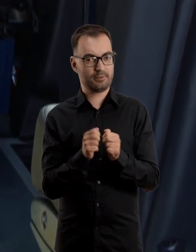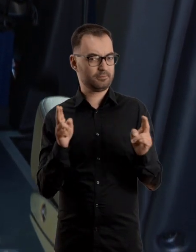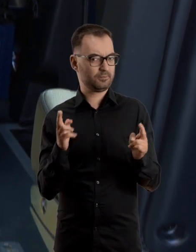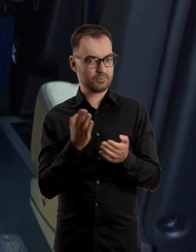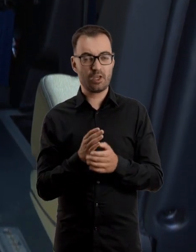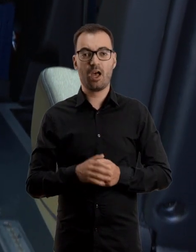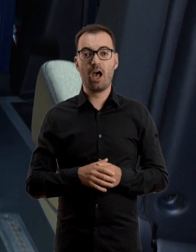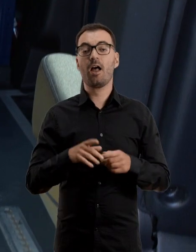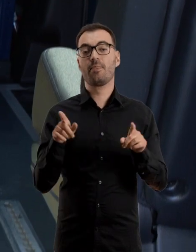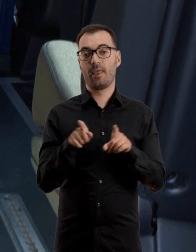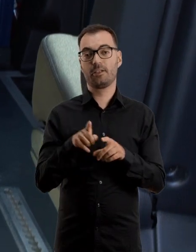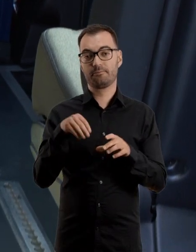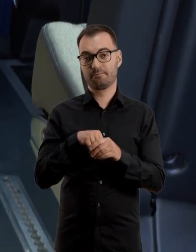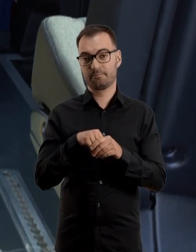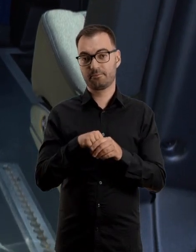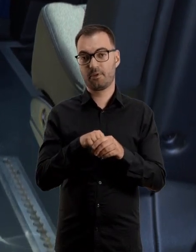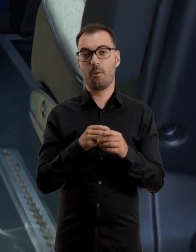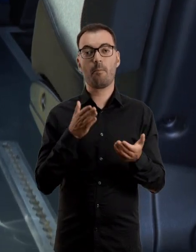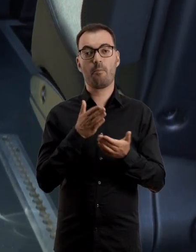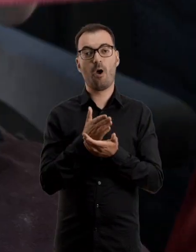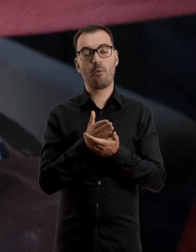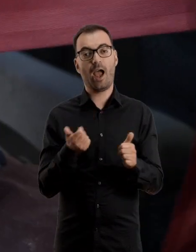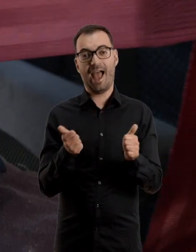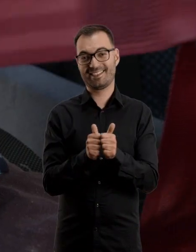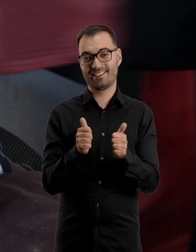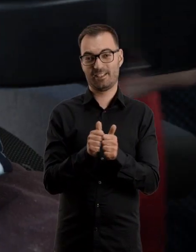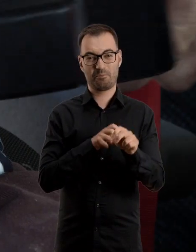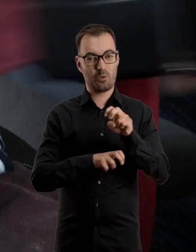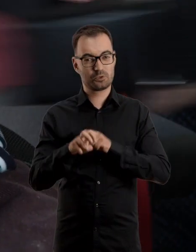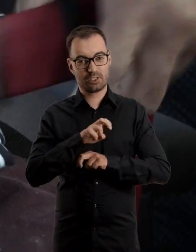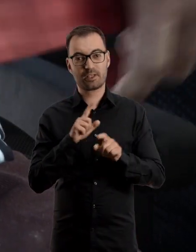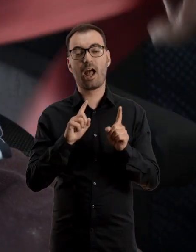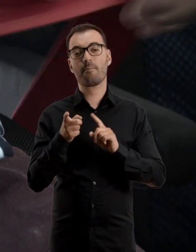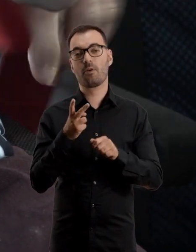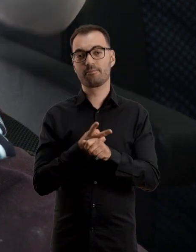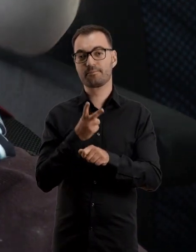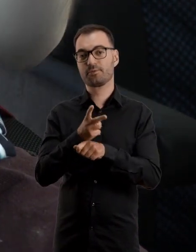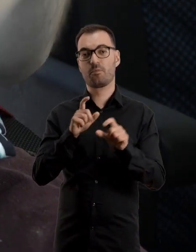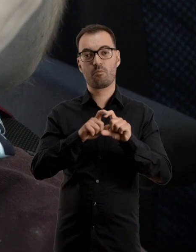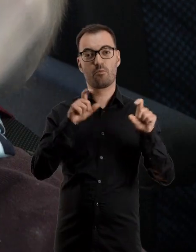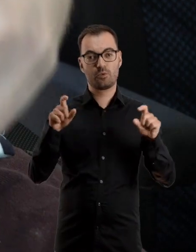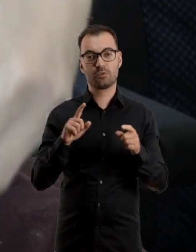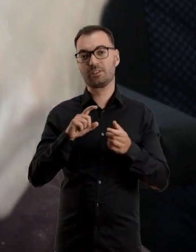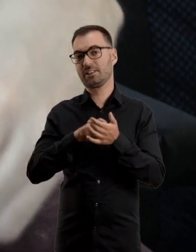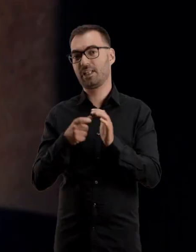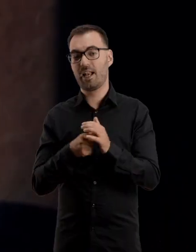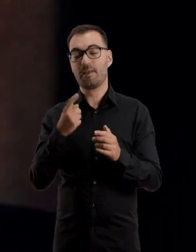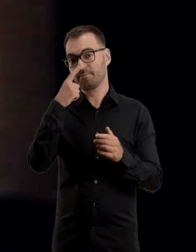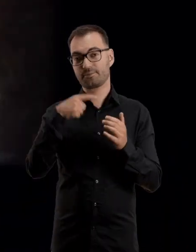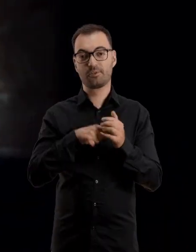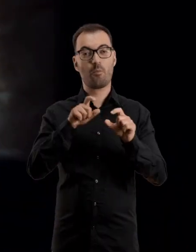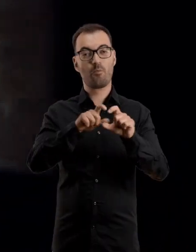zimowym, a także pomoc asystenta w przemieszczaniu się lub dostaniu się do budynków i sal